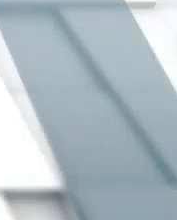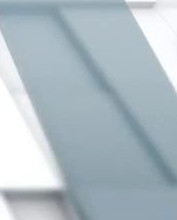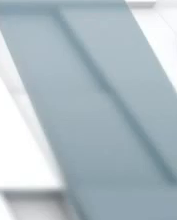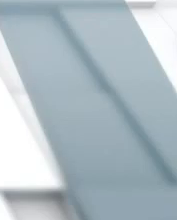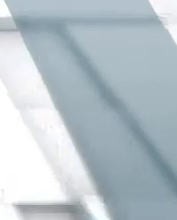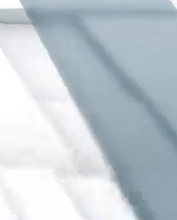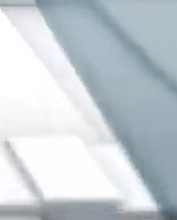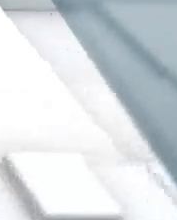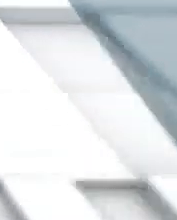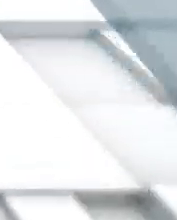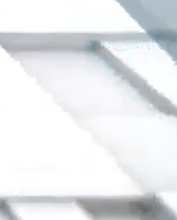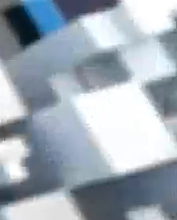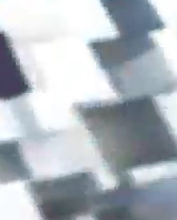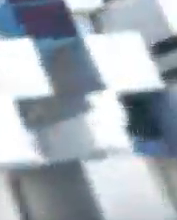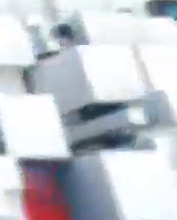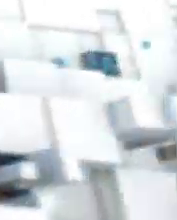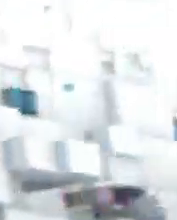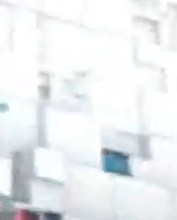바랍니다